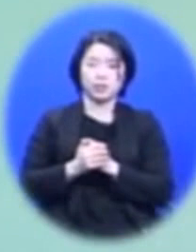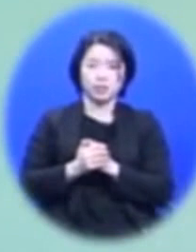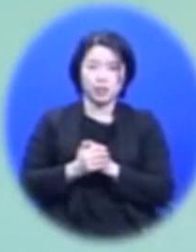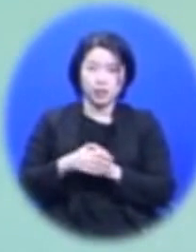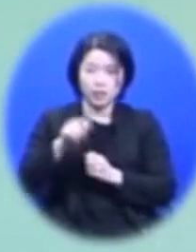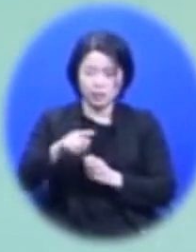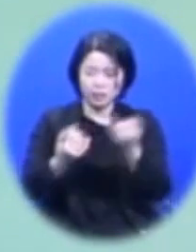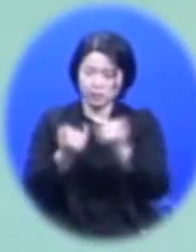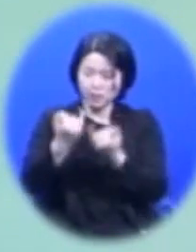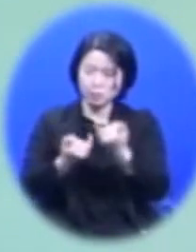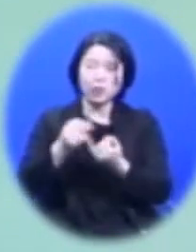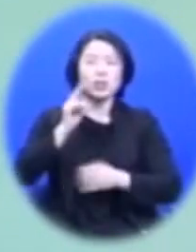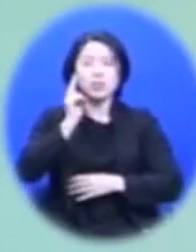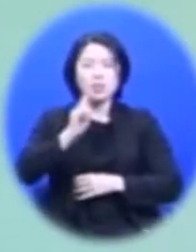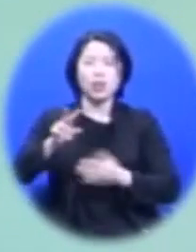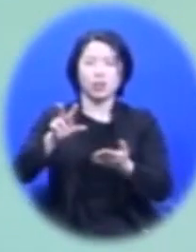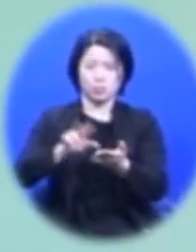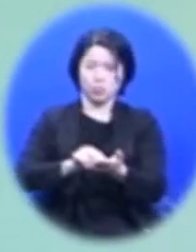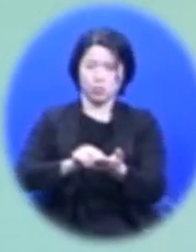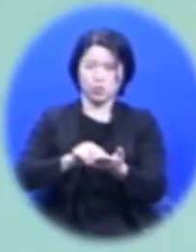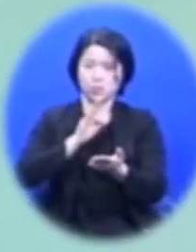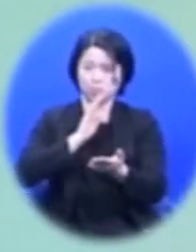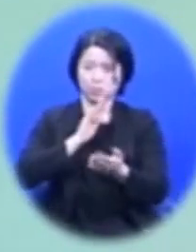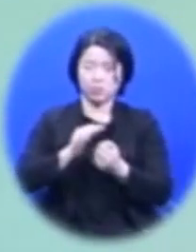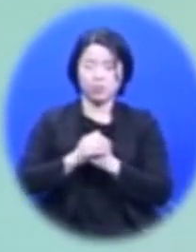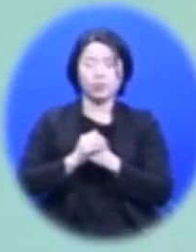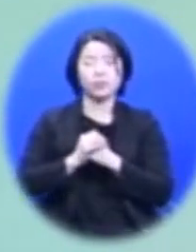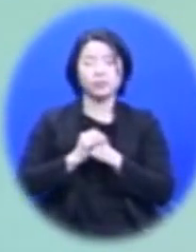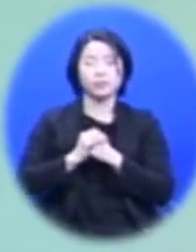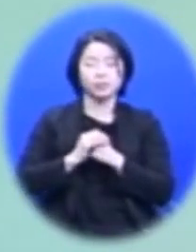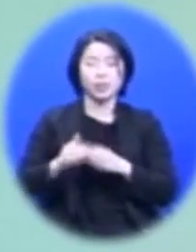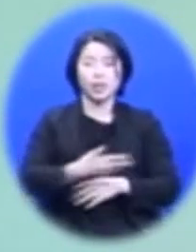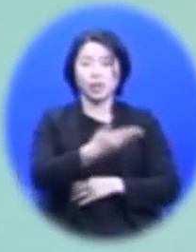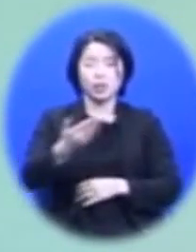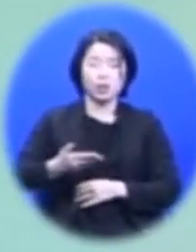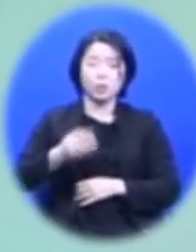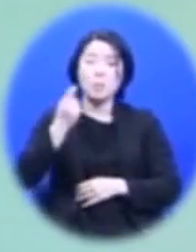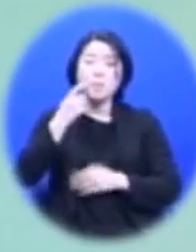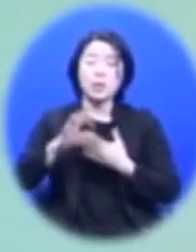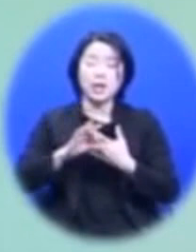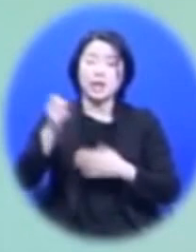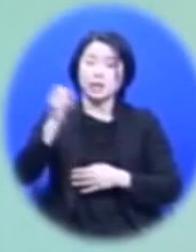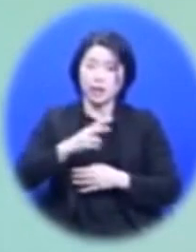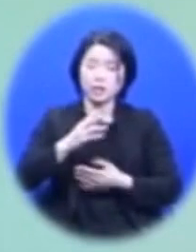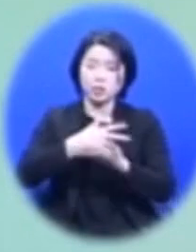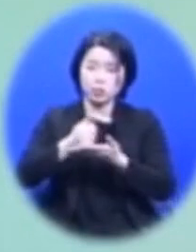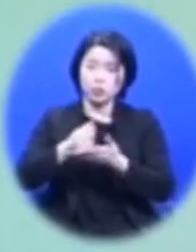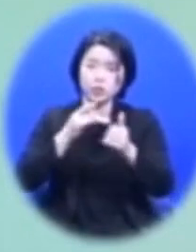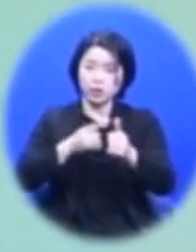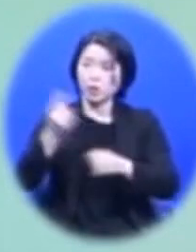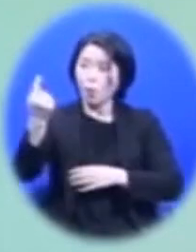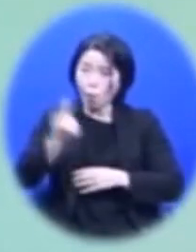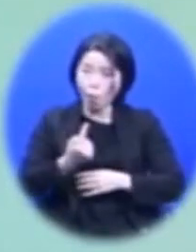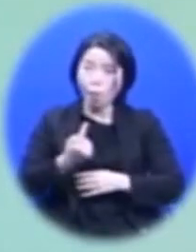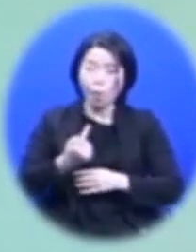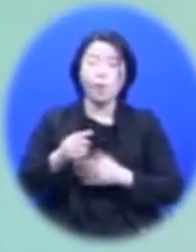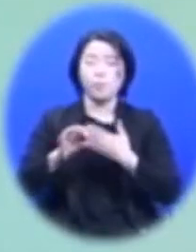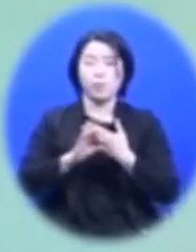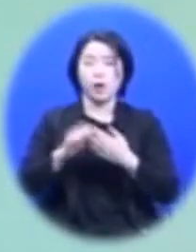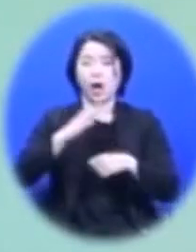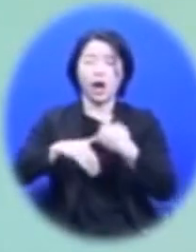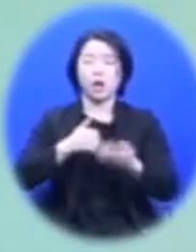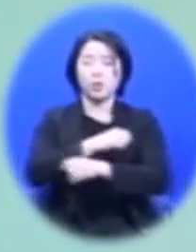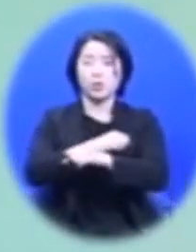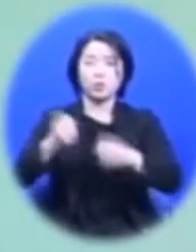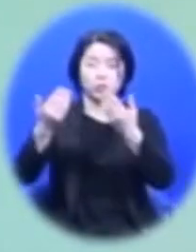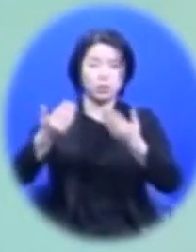그 자매에게는 심각한 문제일 것 같아요. 여러분, 만약에 다시 주님께로 오는 경우면 하나님께서 용서 안 하실